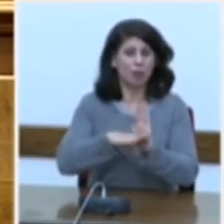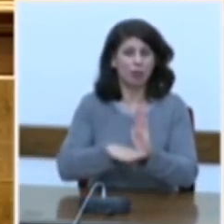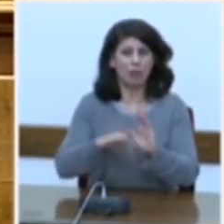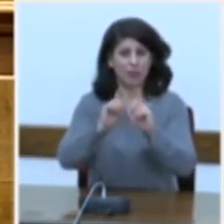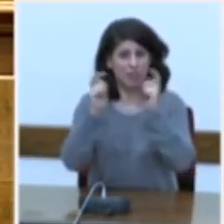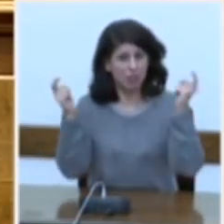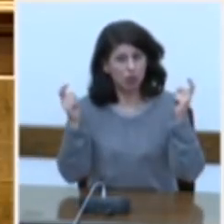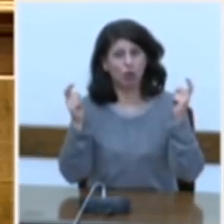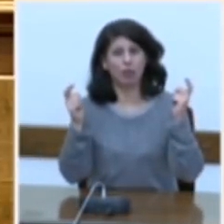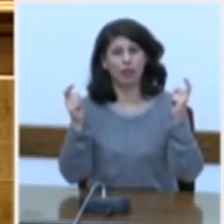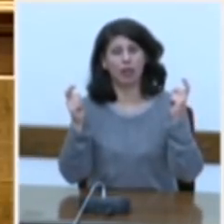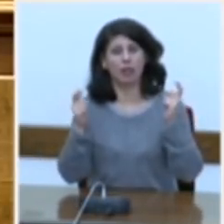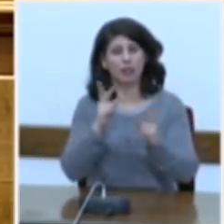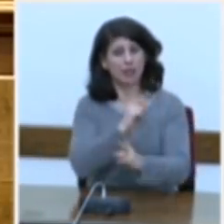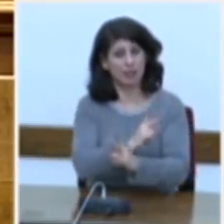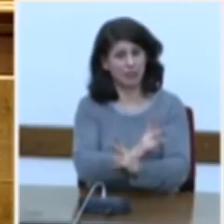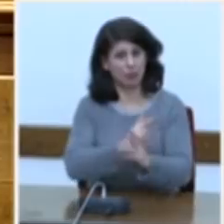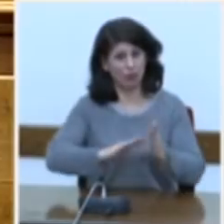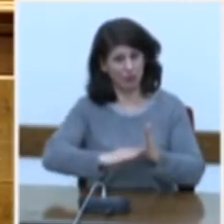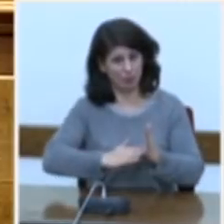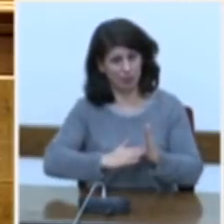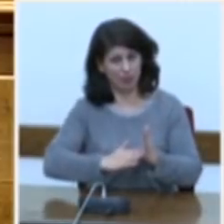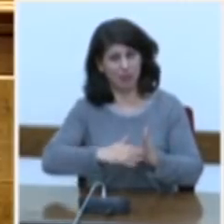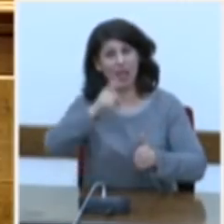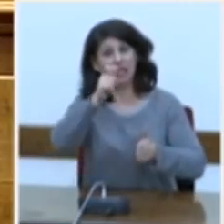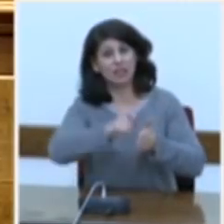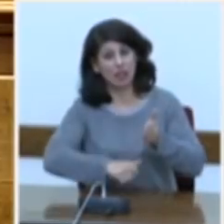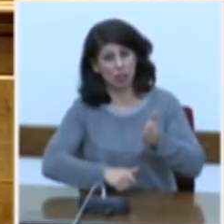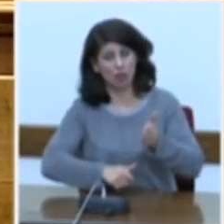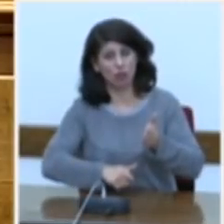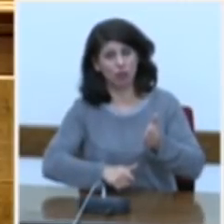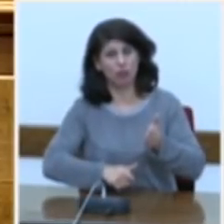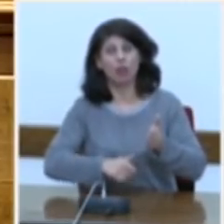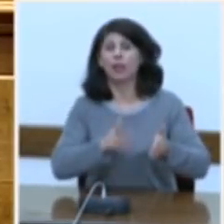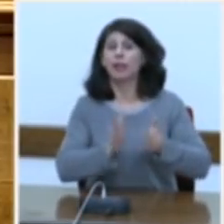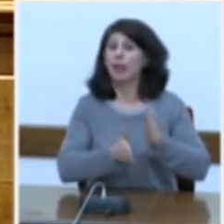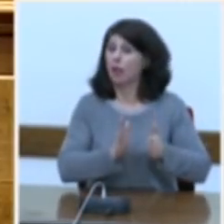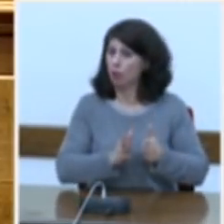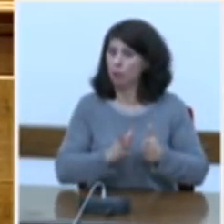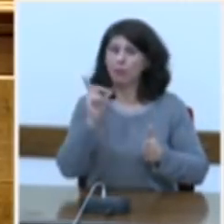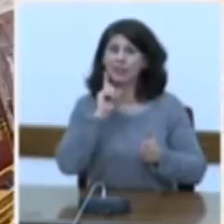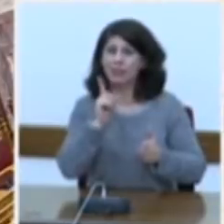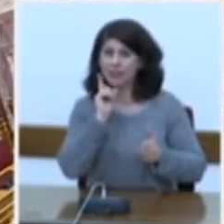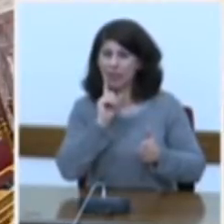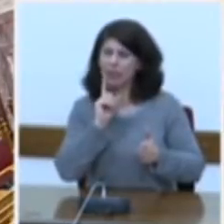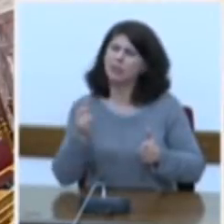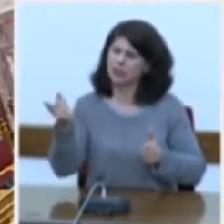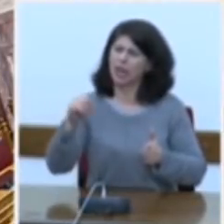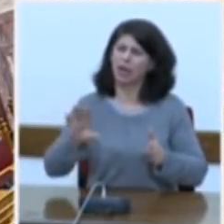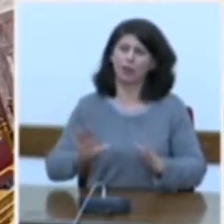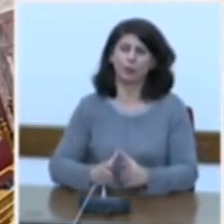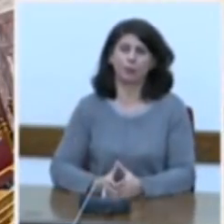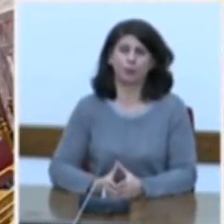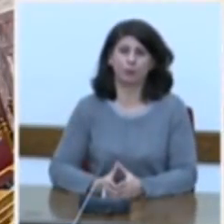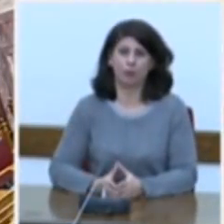και σχολές, συμβουλευτικές υπηρεσίες, ξενώνες για κακοποιημένες γυναίκες και άλλα.